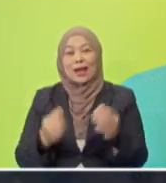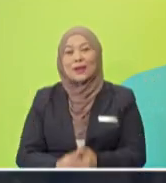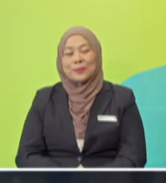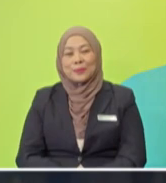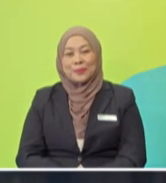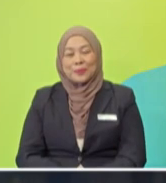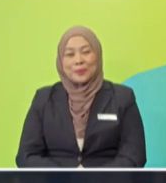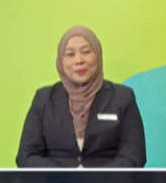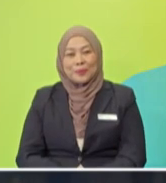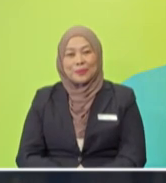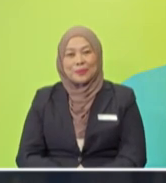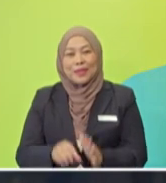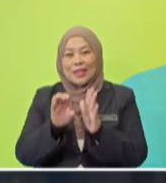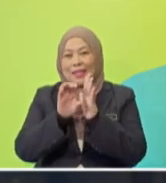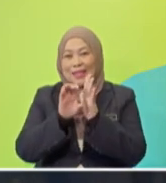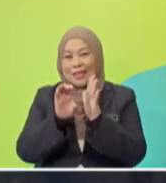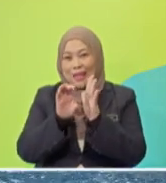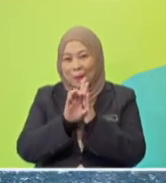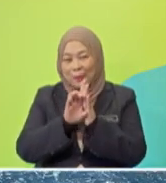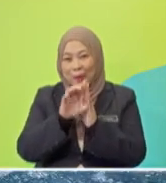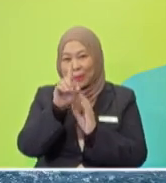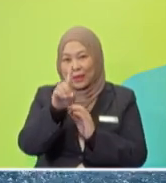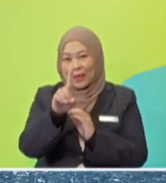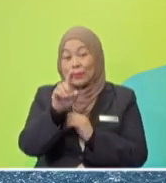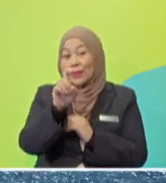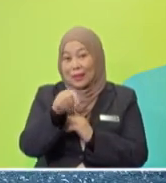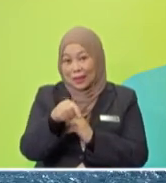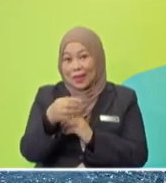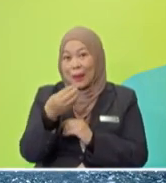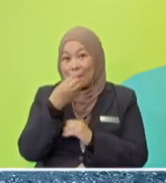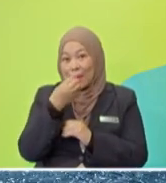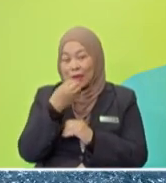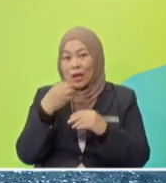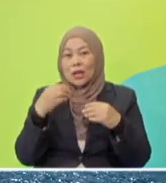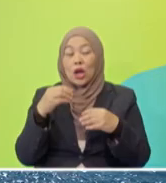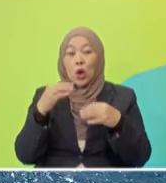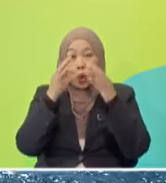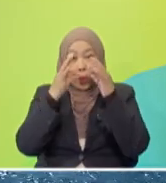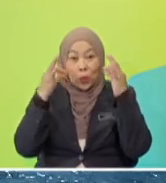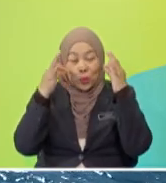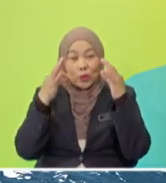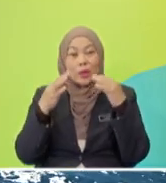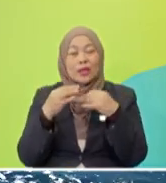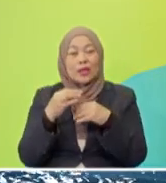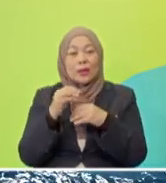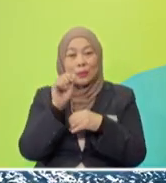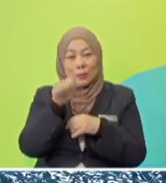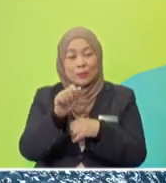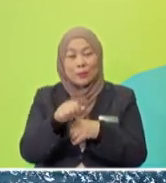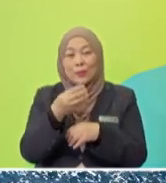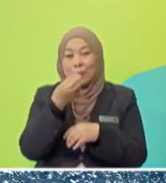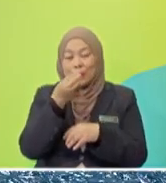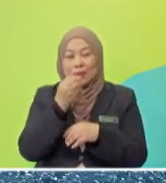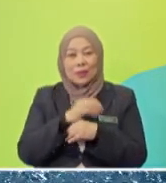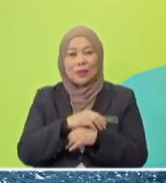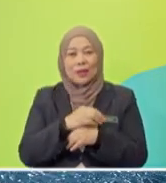kita lihat gambar pertama kali kita makan kucing pun hewan dimakan tapi tubuh tumbuhan ini tak makan itu lagi